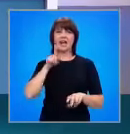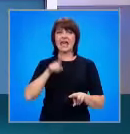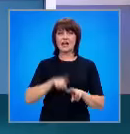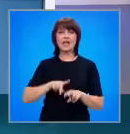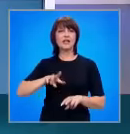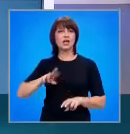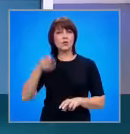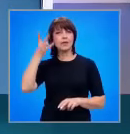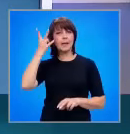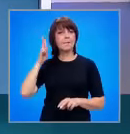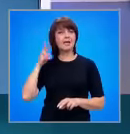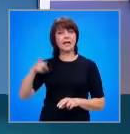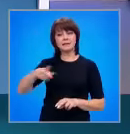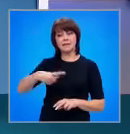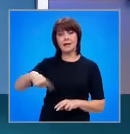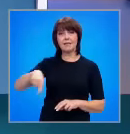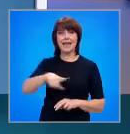другите британски територии.